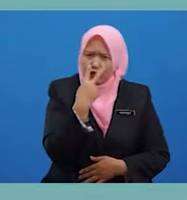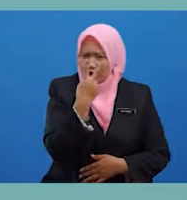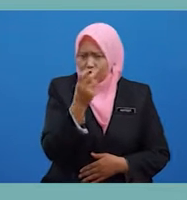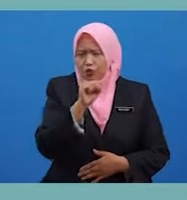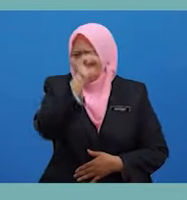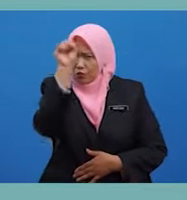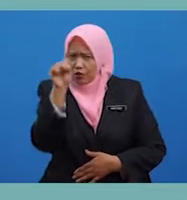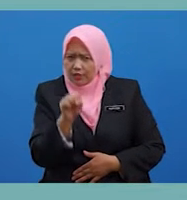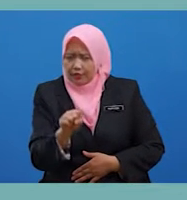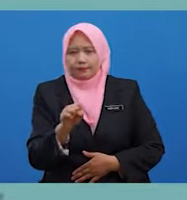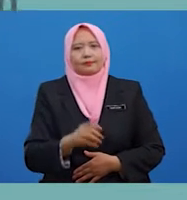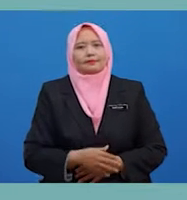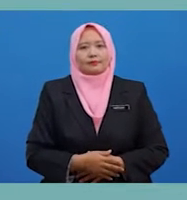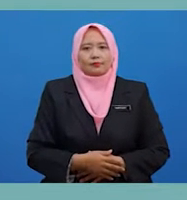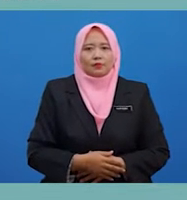berikut.